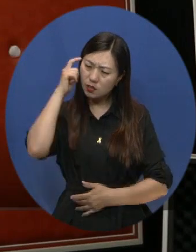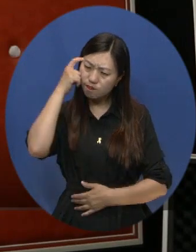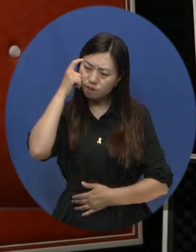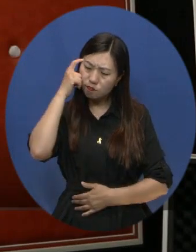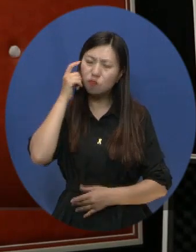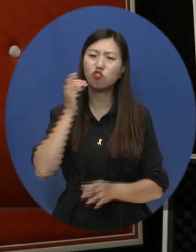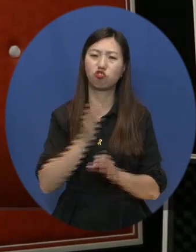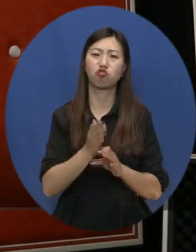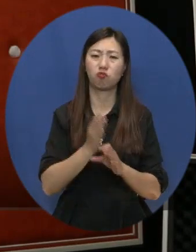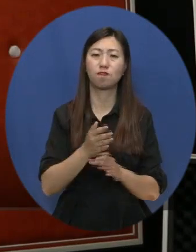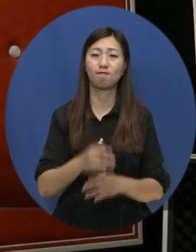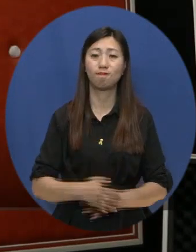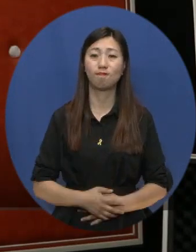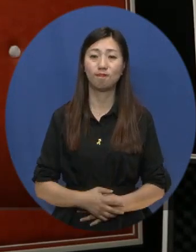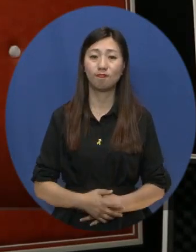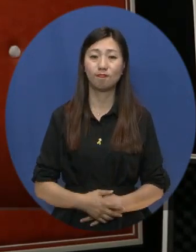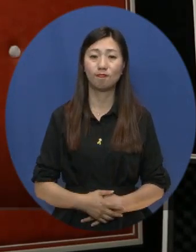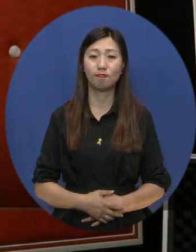들죠.